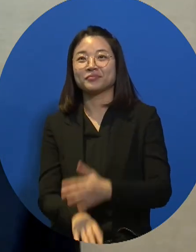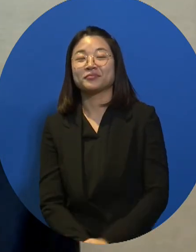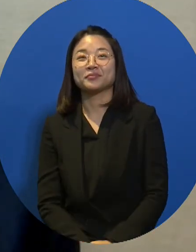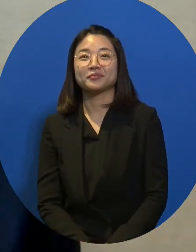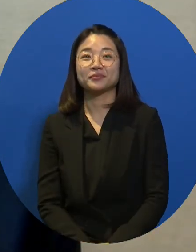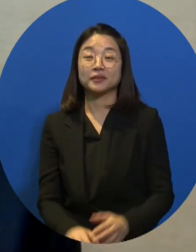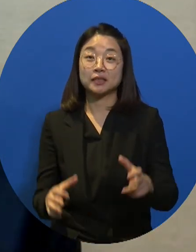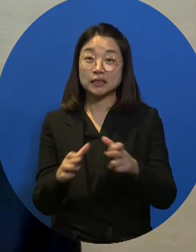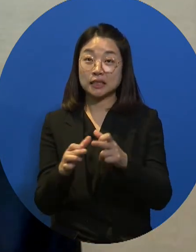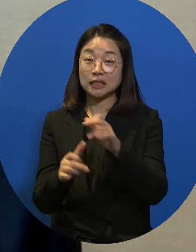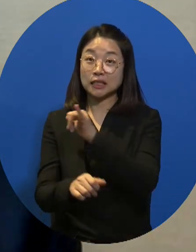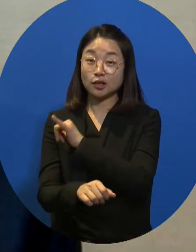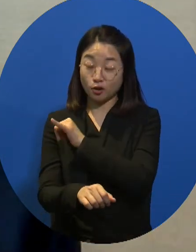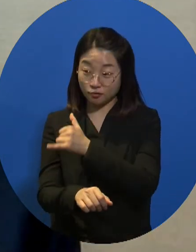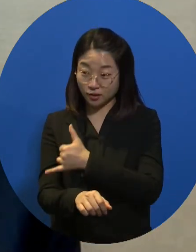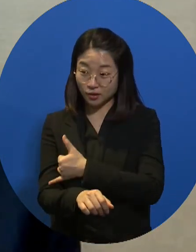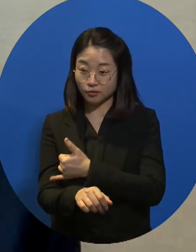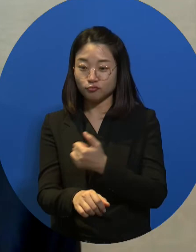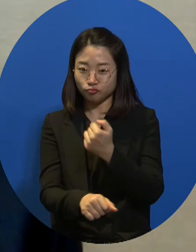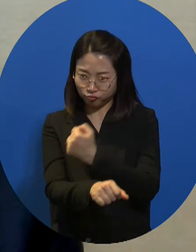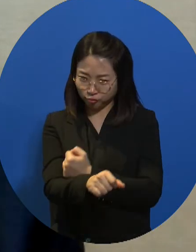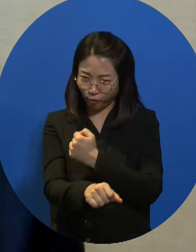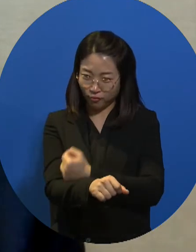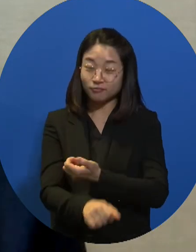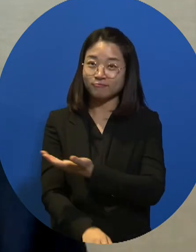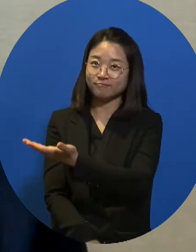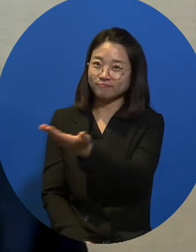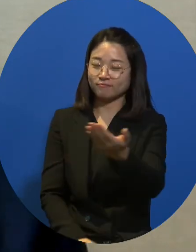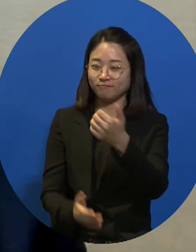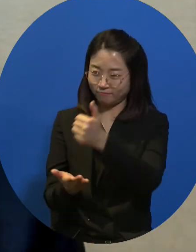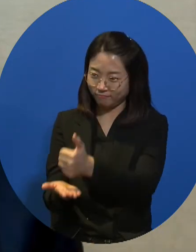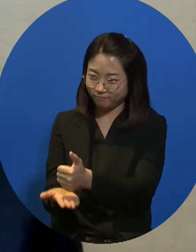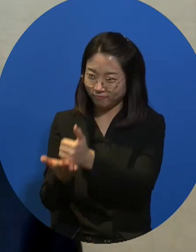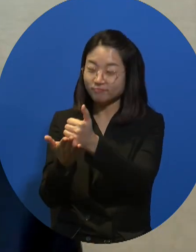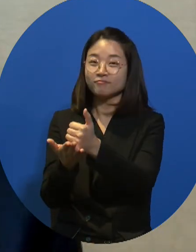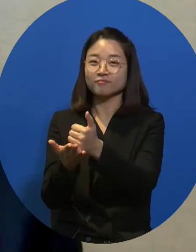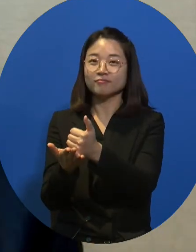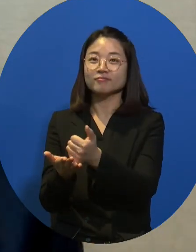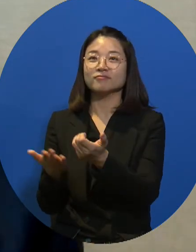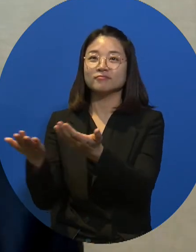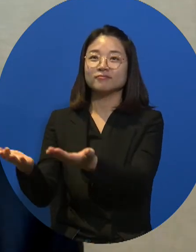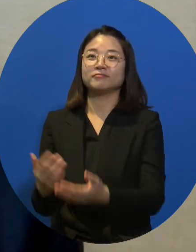인권을 위해서 일하시는 모든 분들께 존경의 말씀을 올립니다.